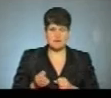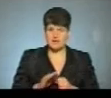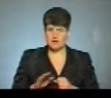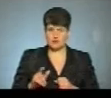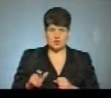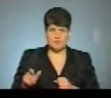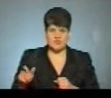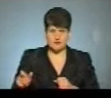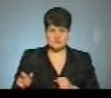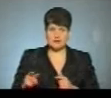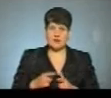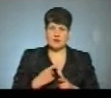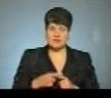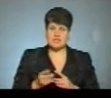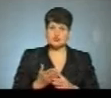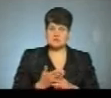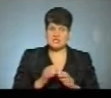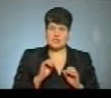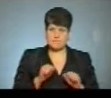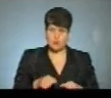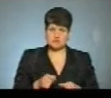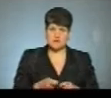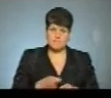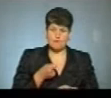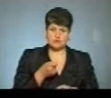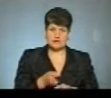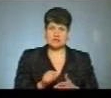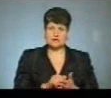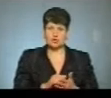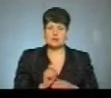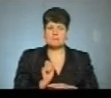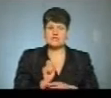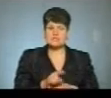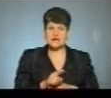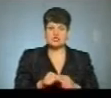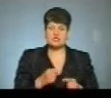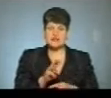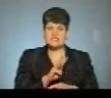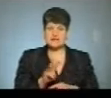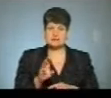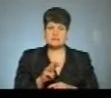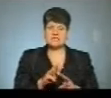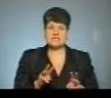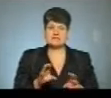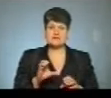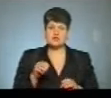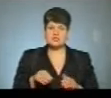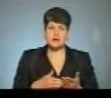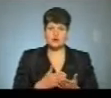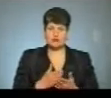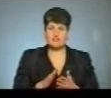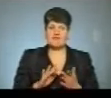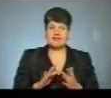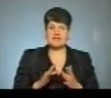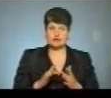громадян, але, зокрема, субсидії можна подати документи на призначення через сайт Міністерства соціальної політики в